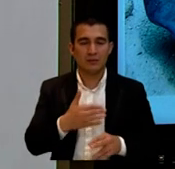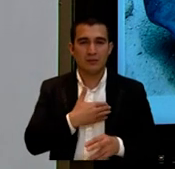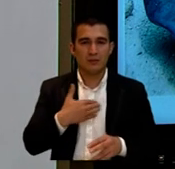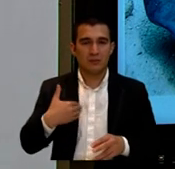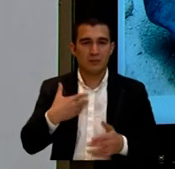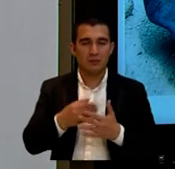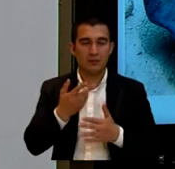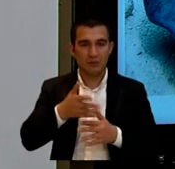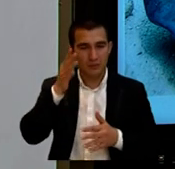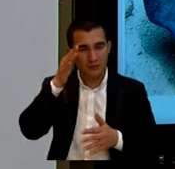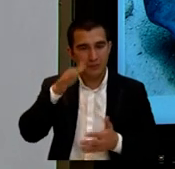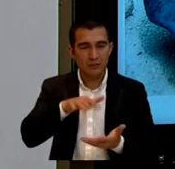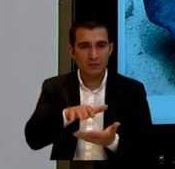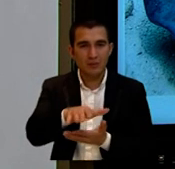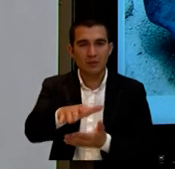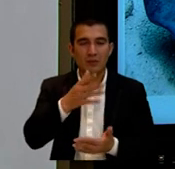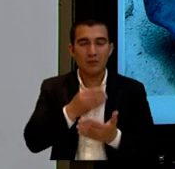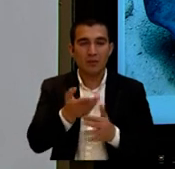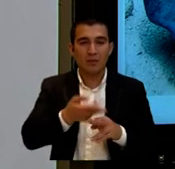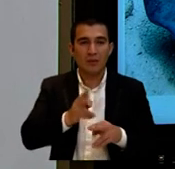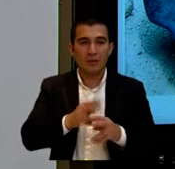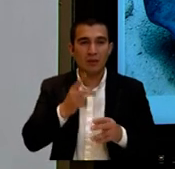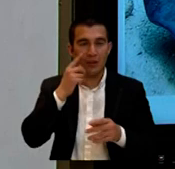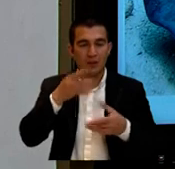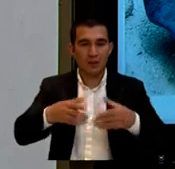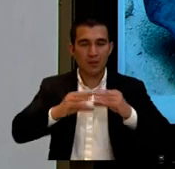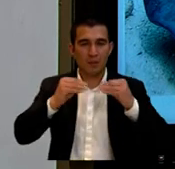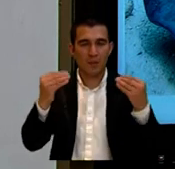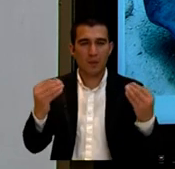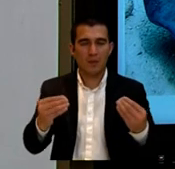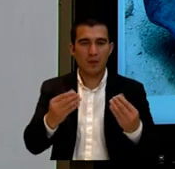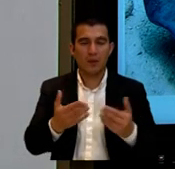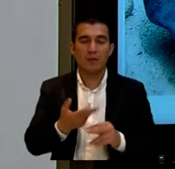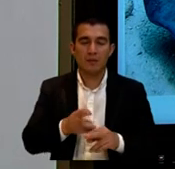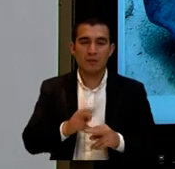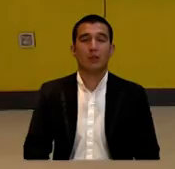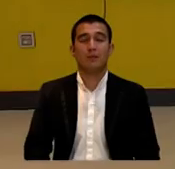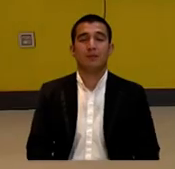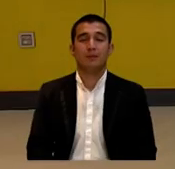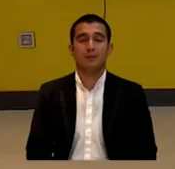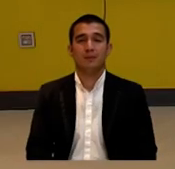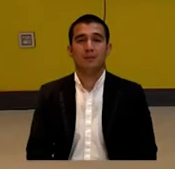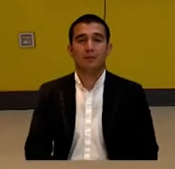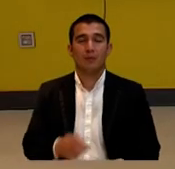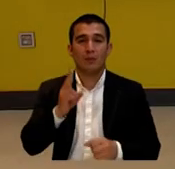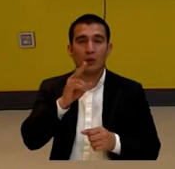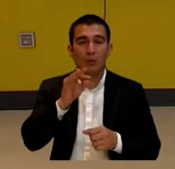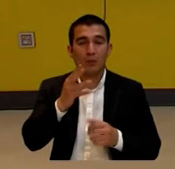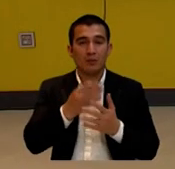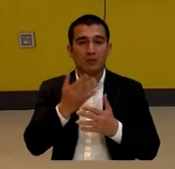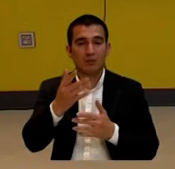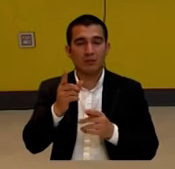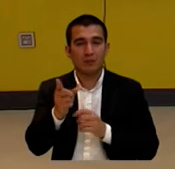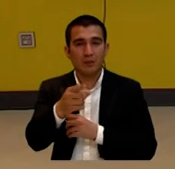сізгічі башы бә тәнасыға япшкенлігі. Учінші ісі, дүм сізгічінің